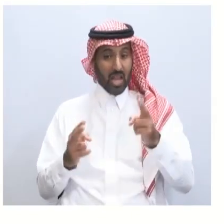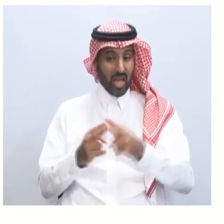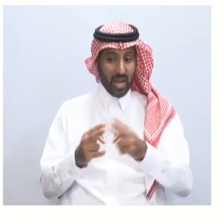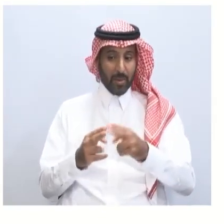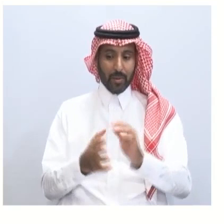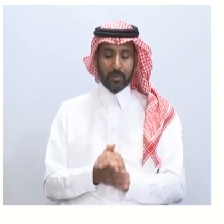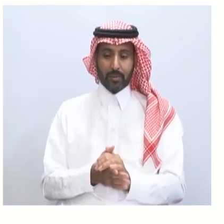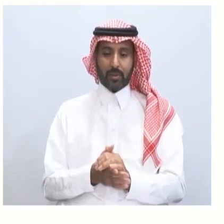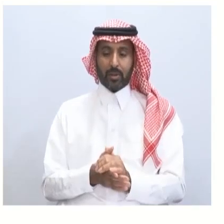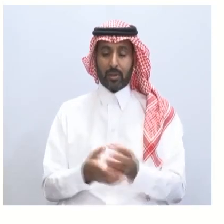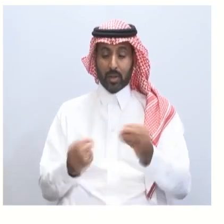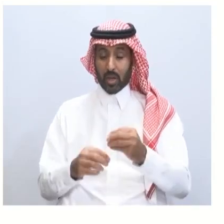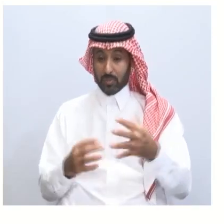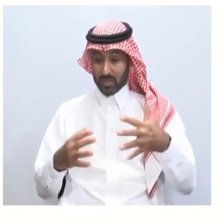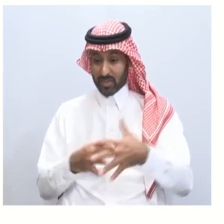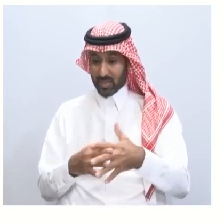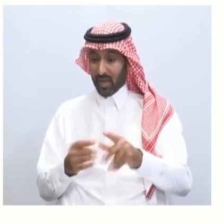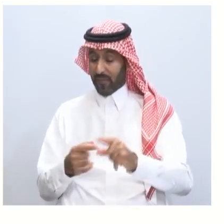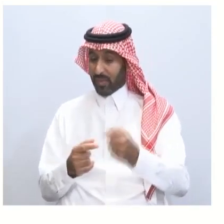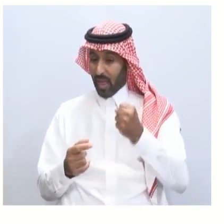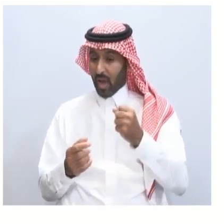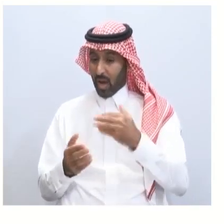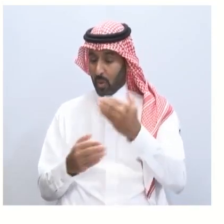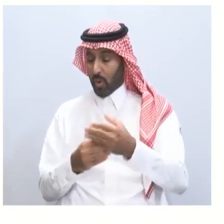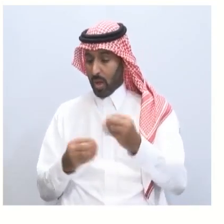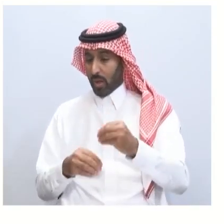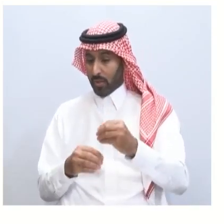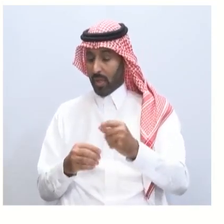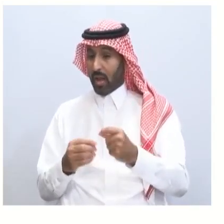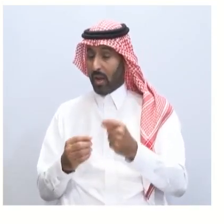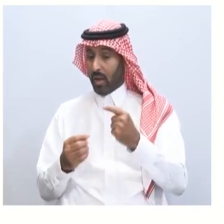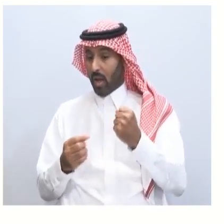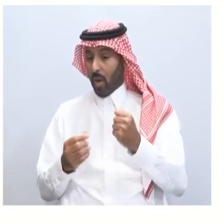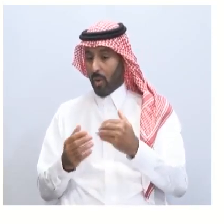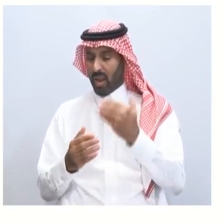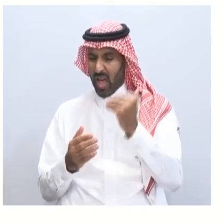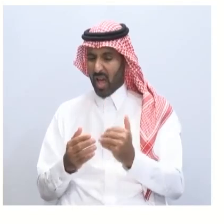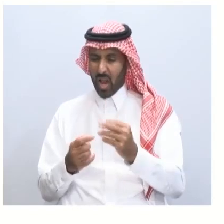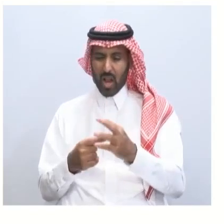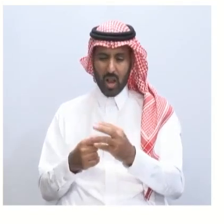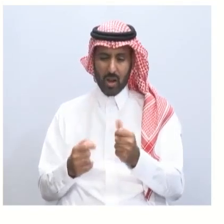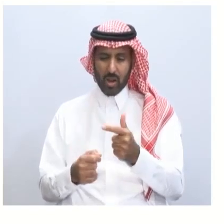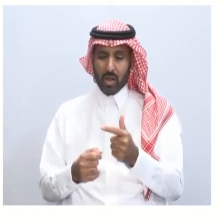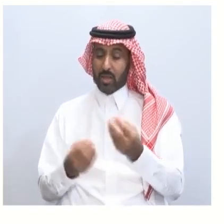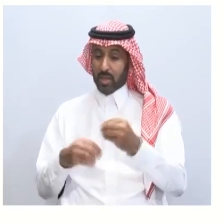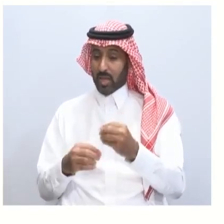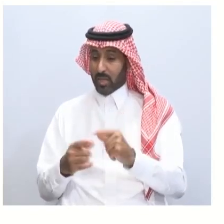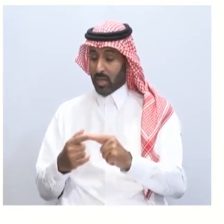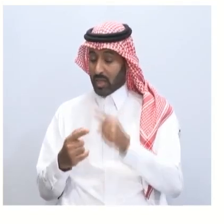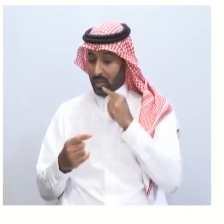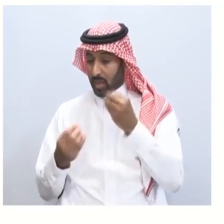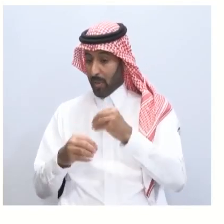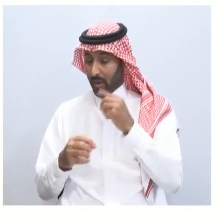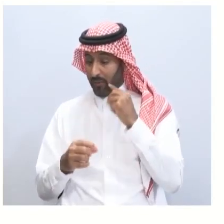المزيج الامثل للطاقه والاكثر كفاءه والاقل كلفه زياده حصه المملكه في انتاج